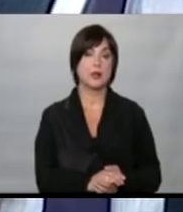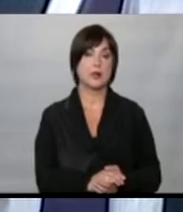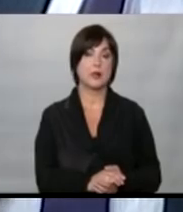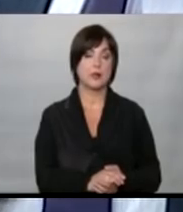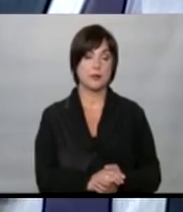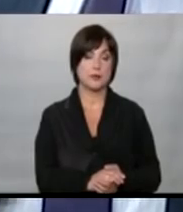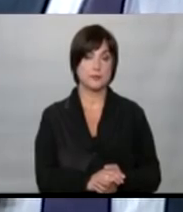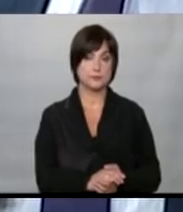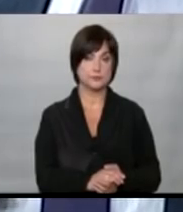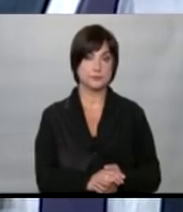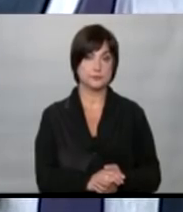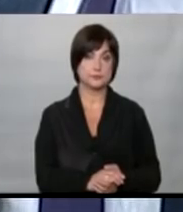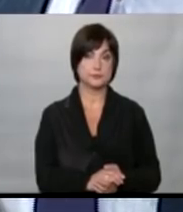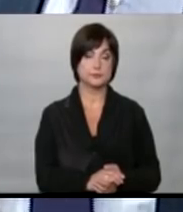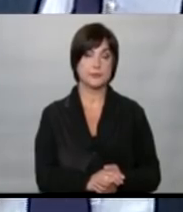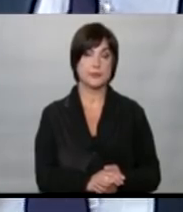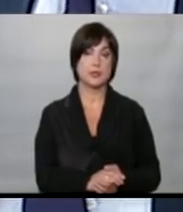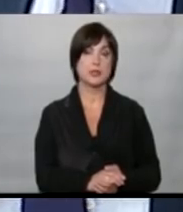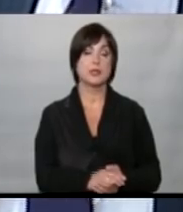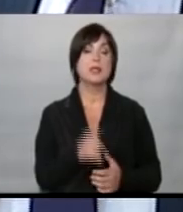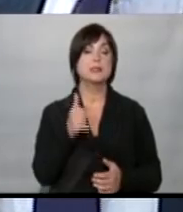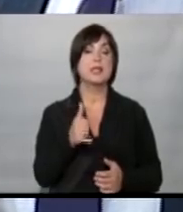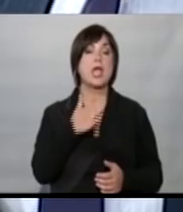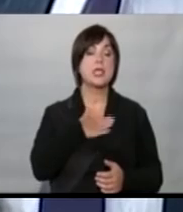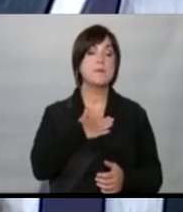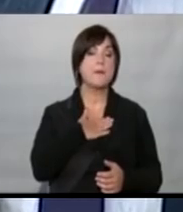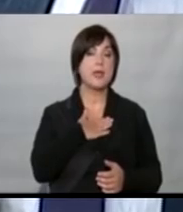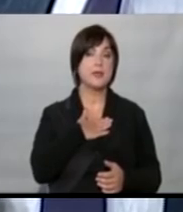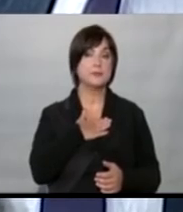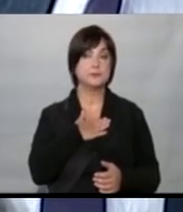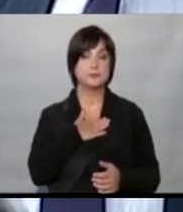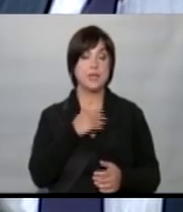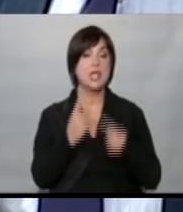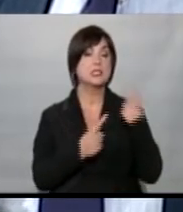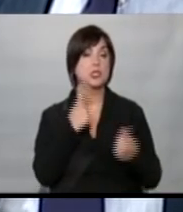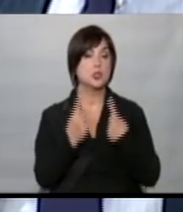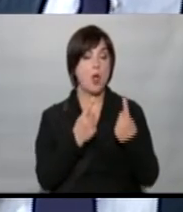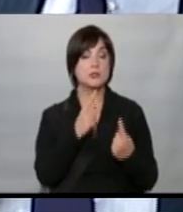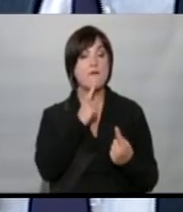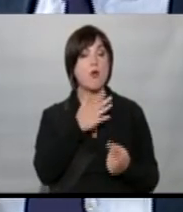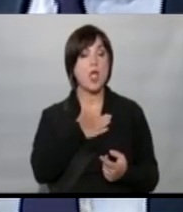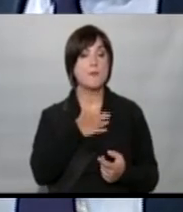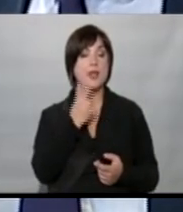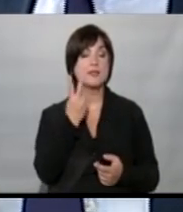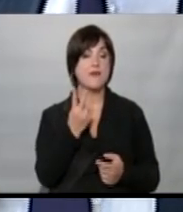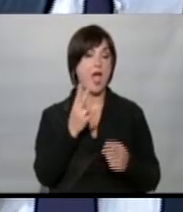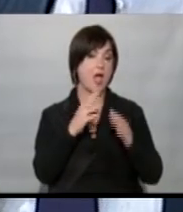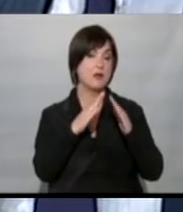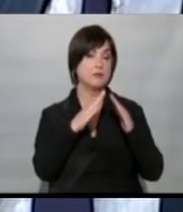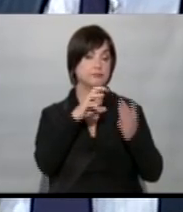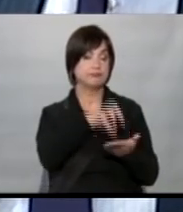значи, партиски? Значи, така, сега, имаме, сега имаме ситуација во која што имаме два кампуса.